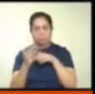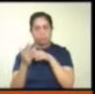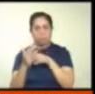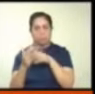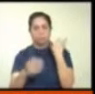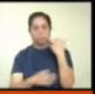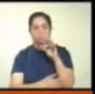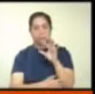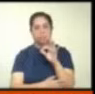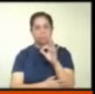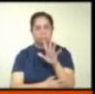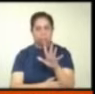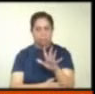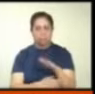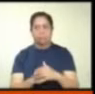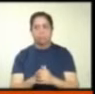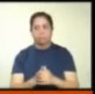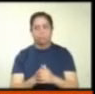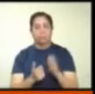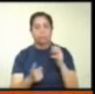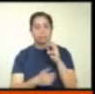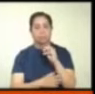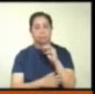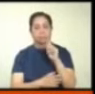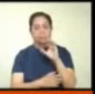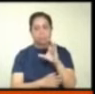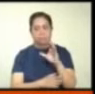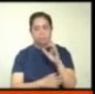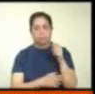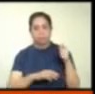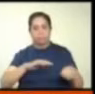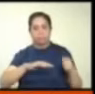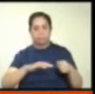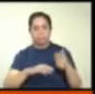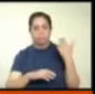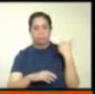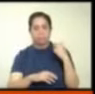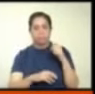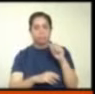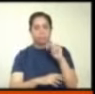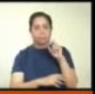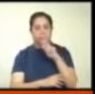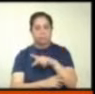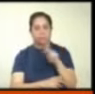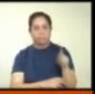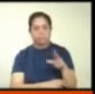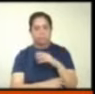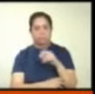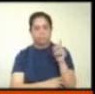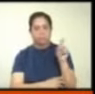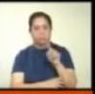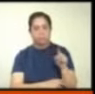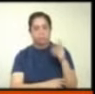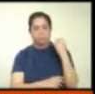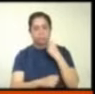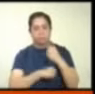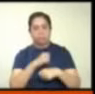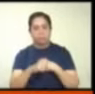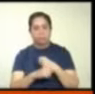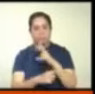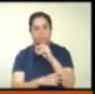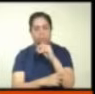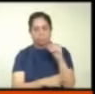naman noong 1995. Naging municipal trial court judge naman siya sa Angeles City, Pampanga at Zambales noong year